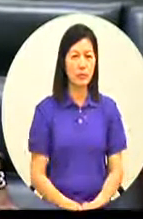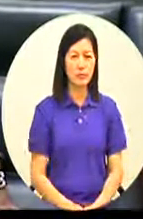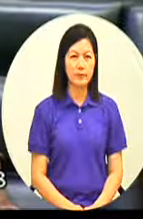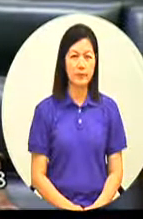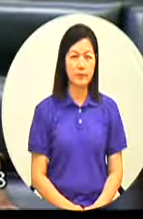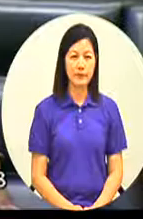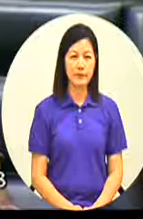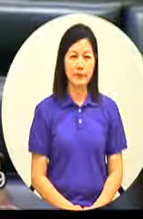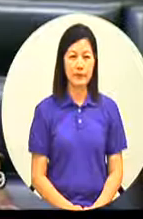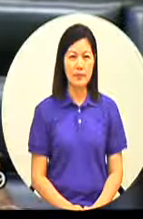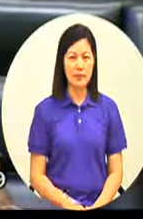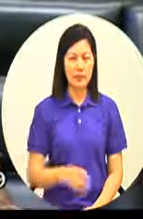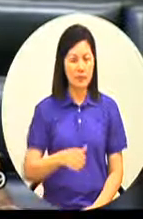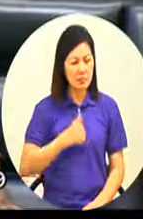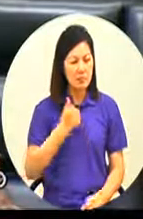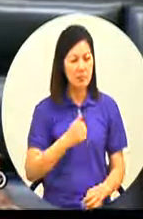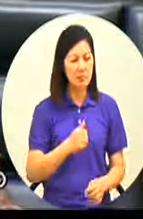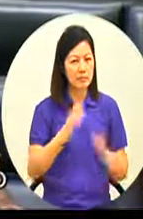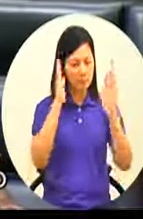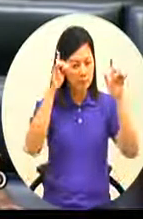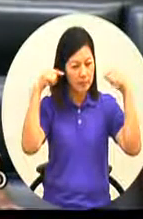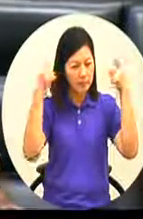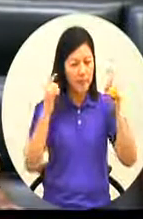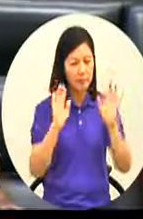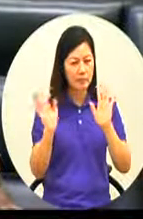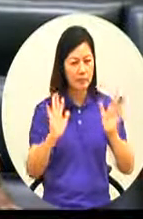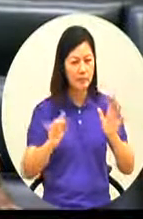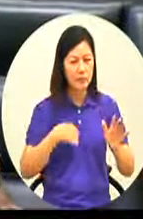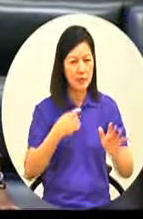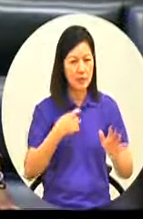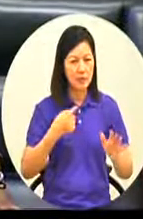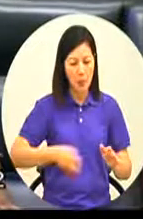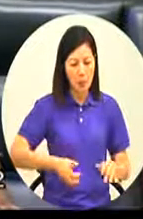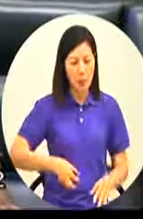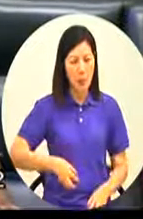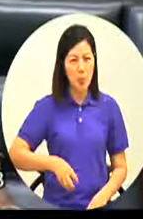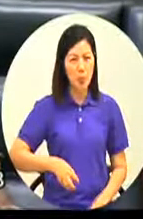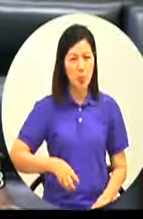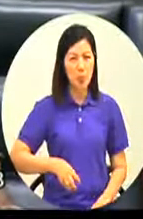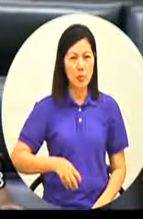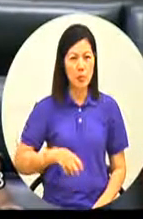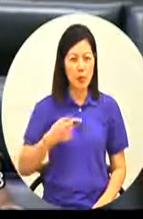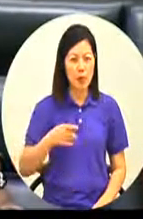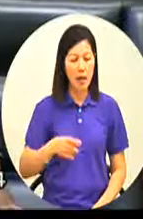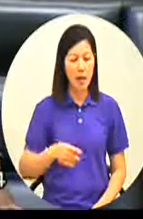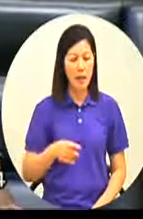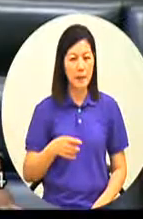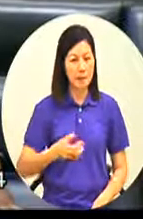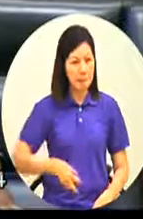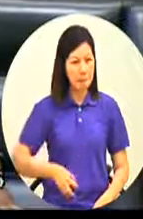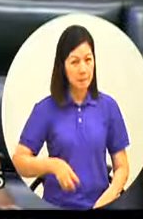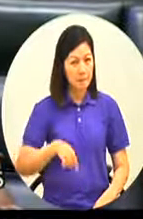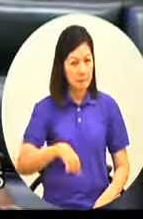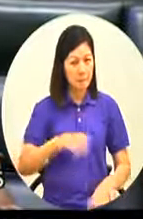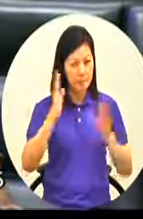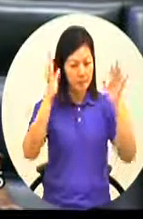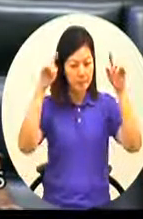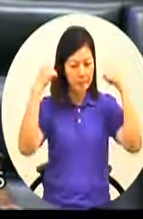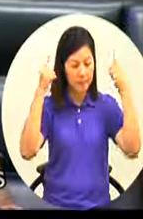上，其实我们正常的小孩子，咱的伫巴肚内底，咱的伫母亲的巴肚内底是正常是